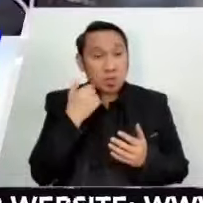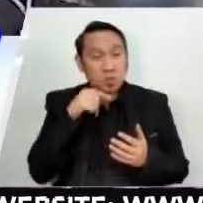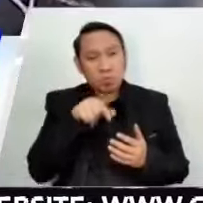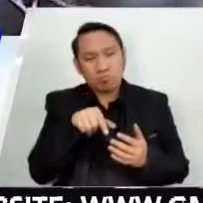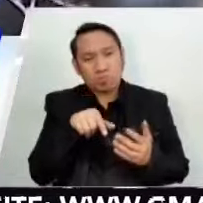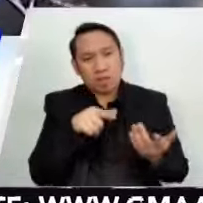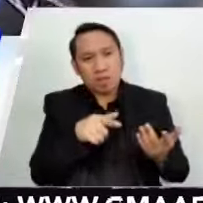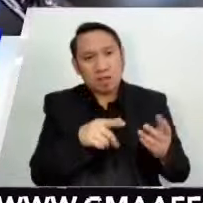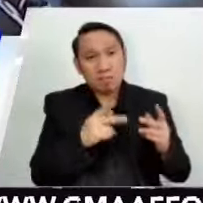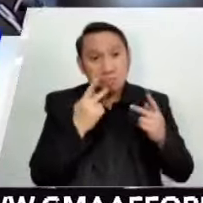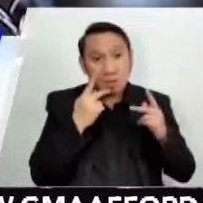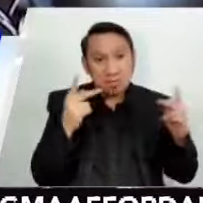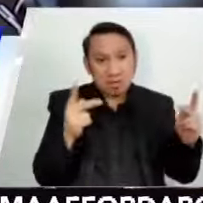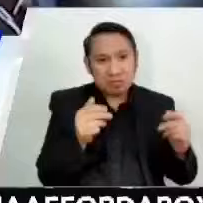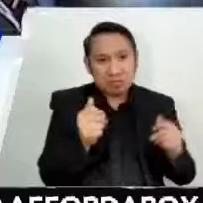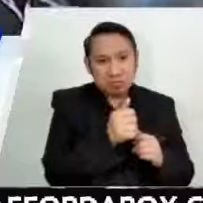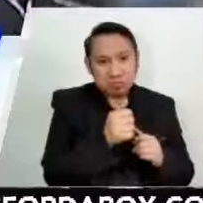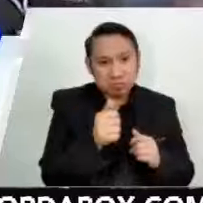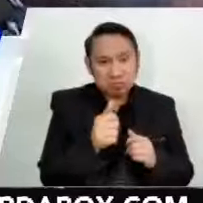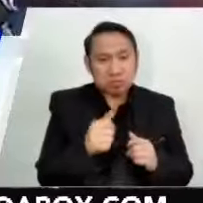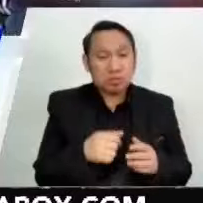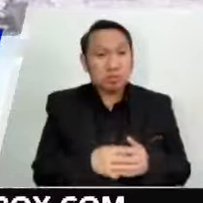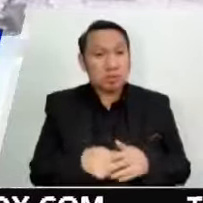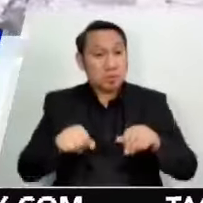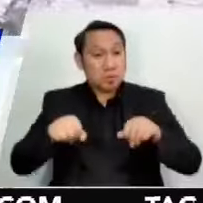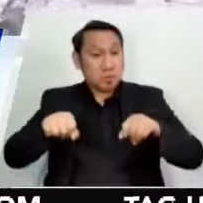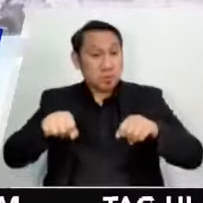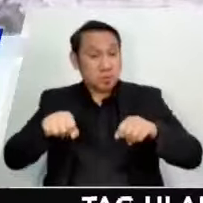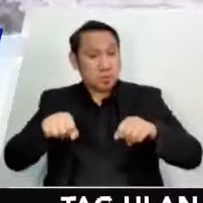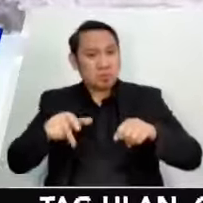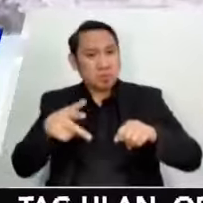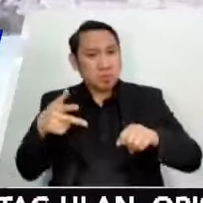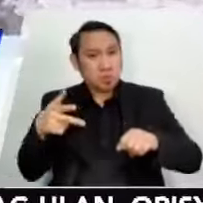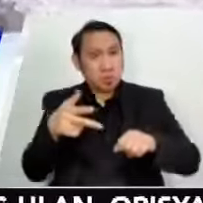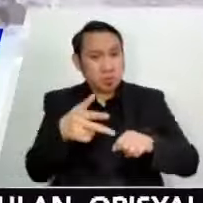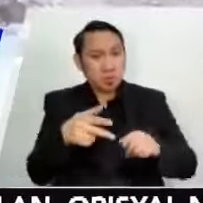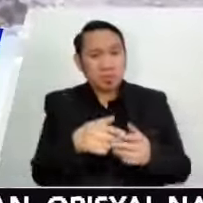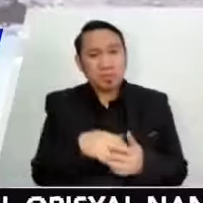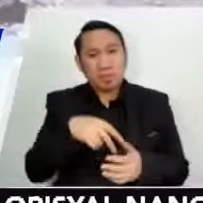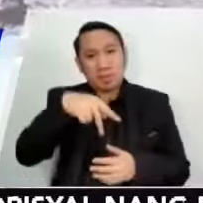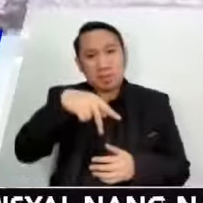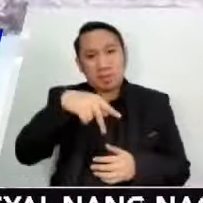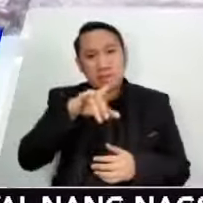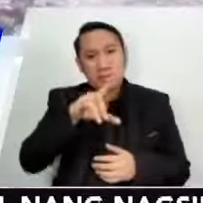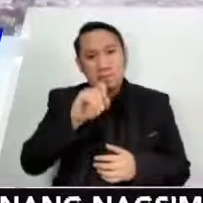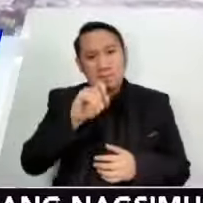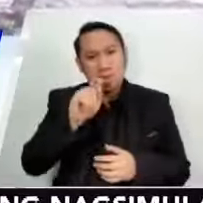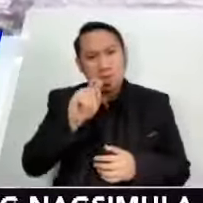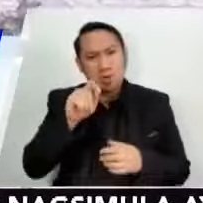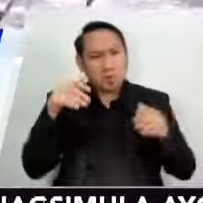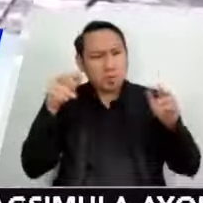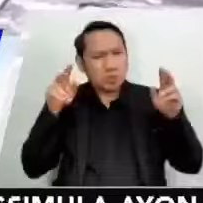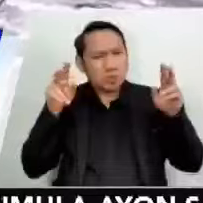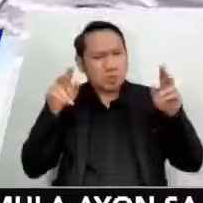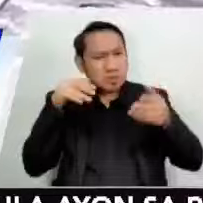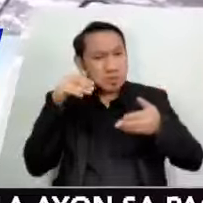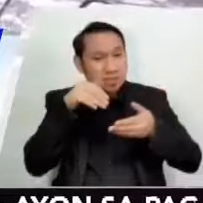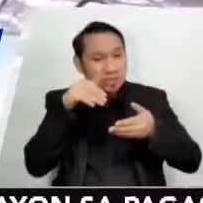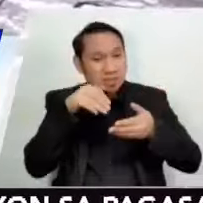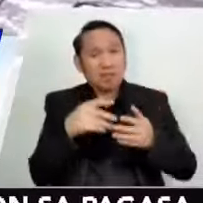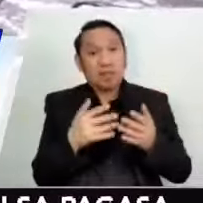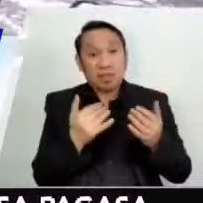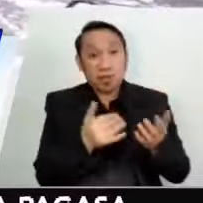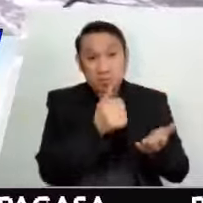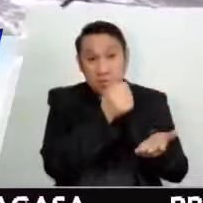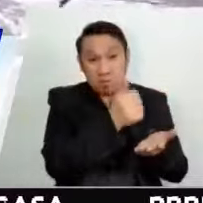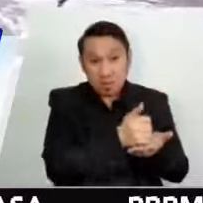ngayon, nakakabiyahe mga motorcycle taxi sa ilalim ng pilot study. Lusot na sa 2 pagbasa sa Kamara Motorcycles